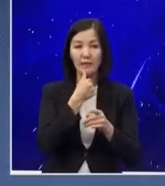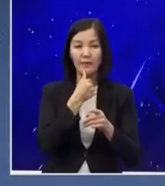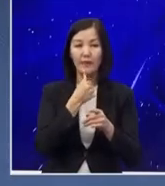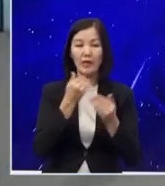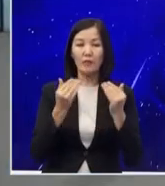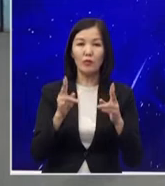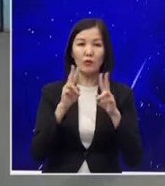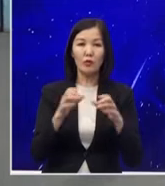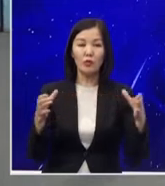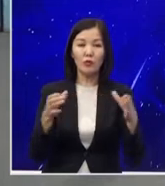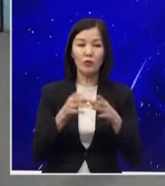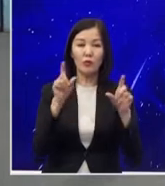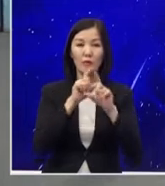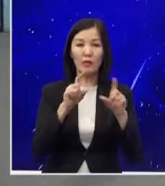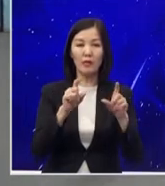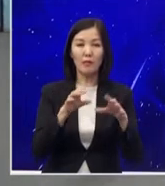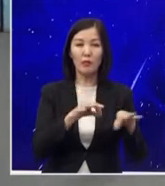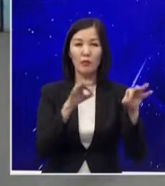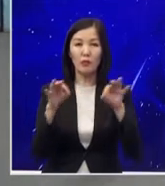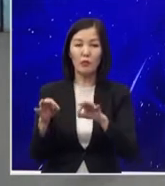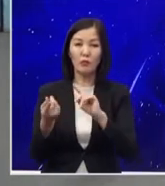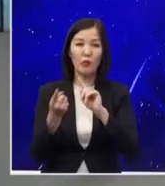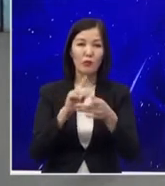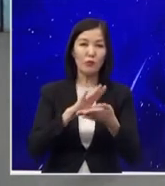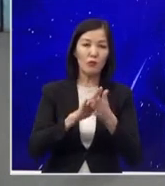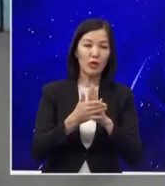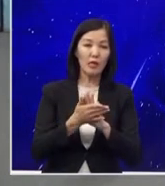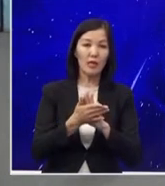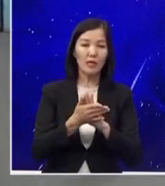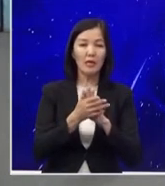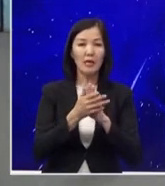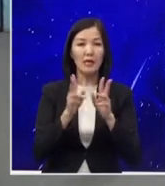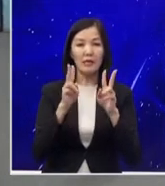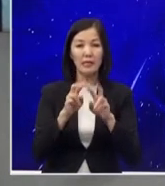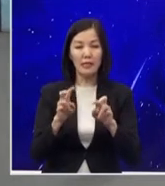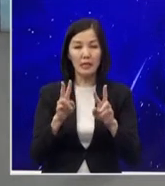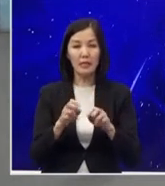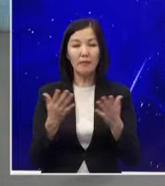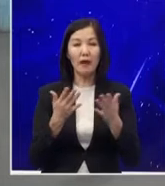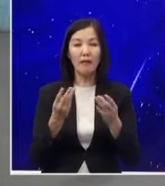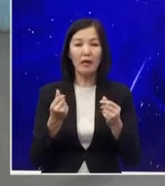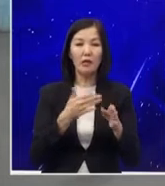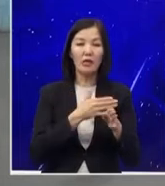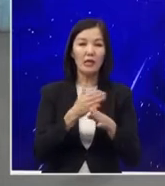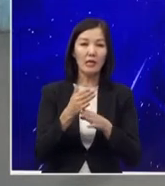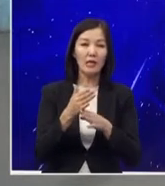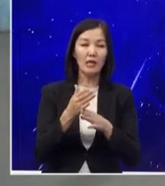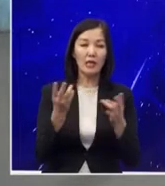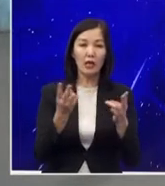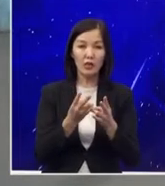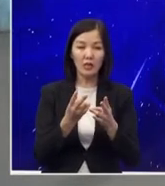группа осы мекеменің көшіп қалу жағдайларын есептеп бағалап, қандай қаражат керек, қандай қаражат